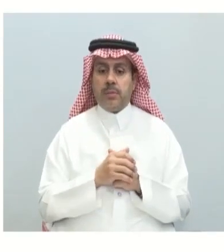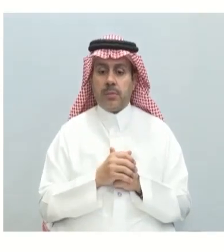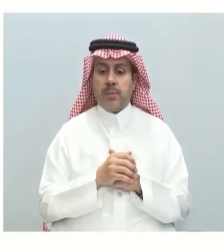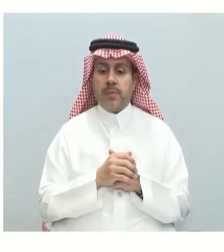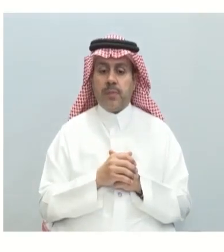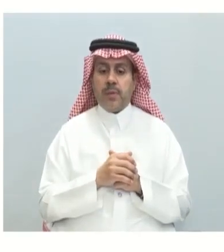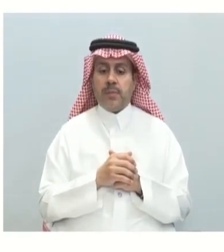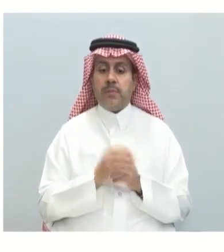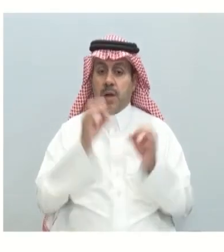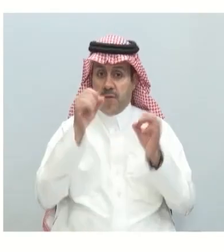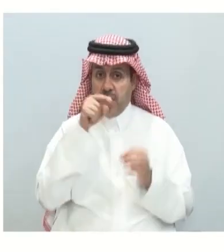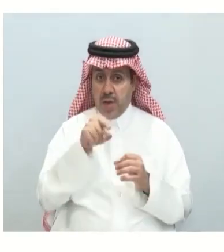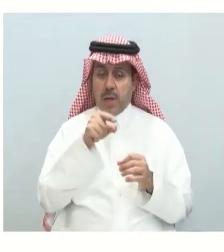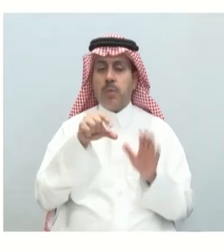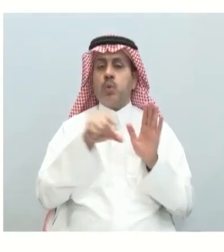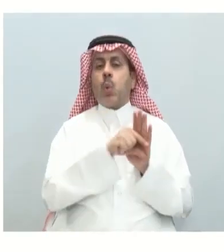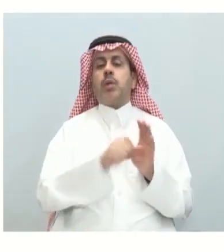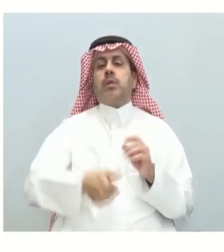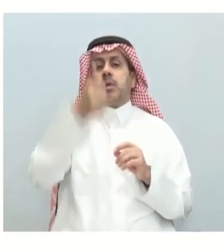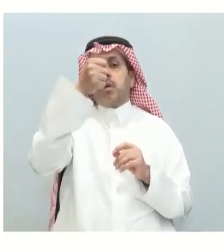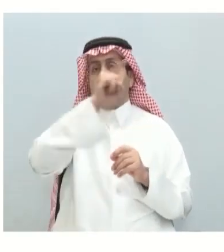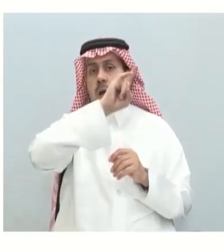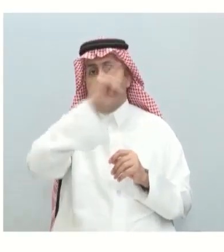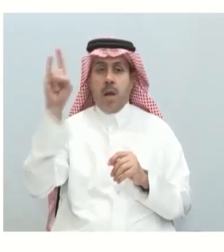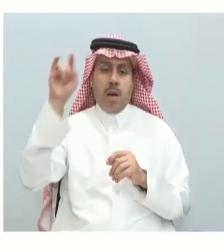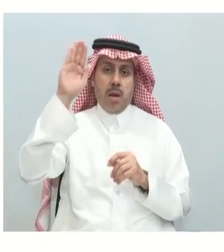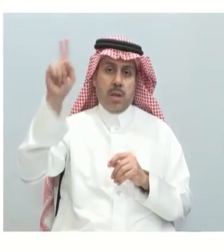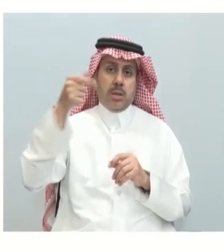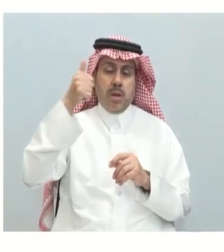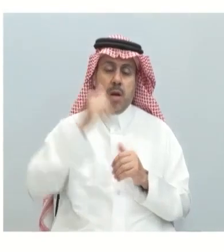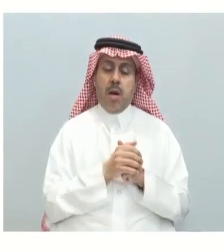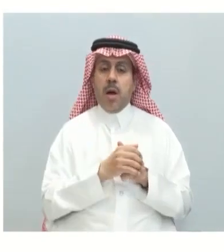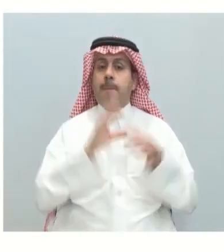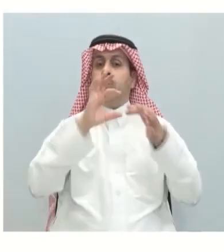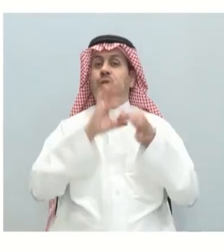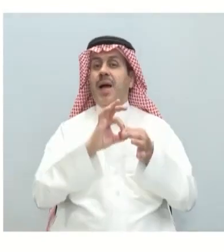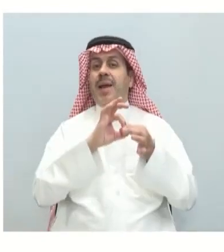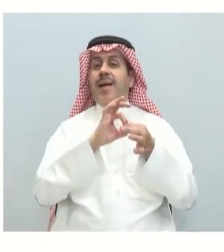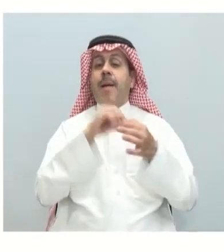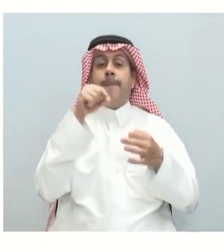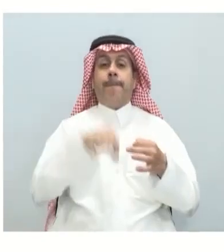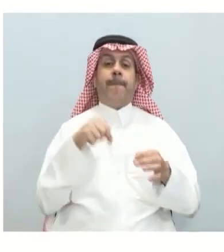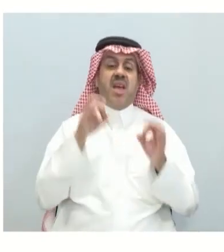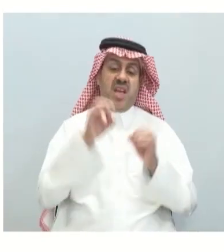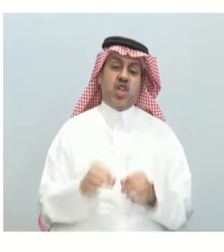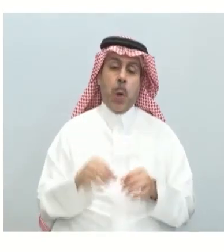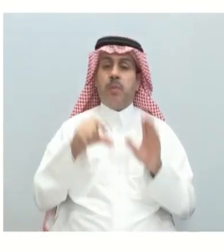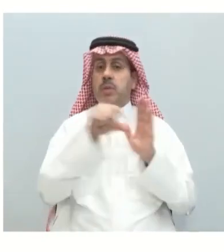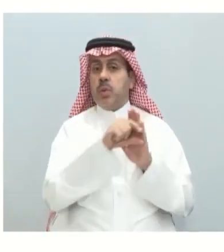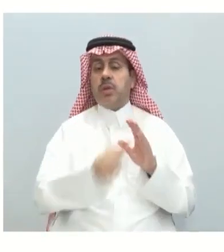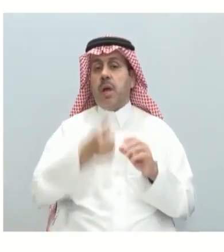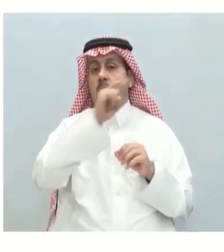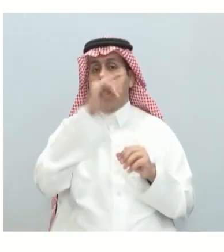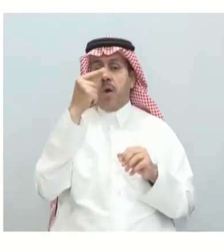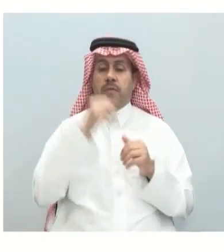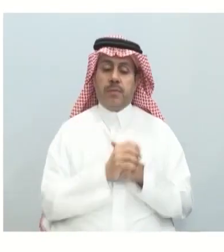التي معنا في قول الله جل وعلا ومن يهدي الله فهو المهتد ومن يضلل فلن تجد لهم اولياء